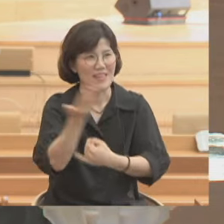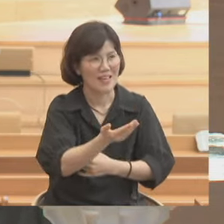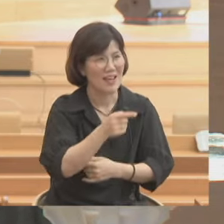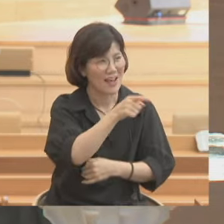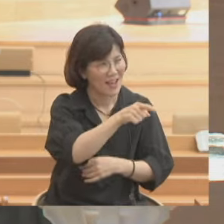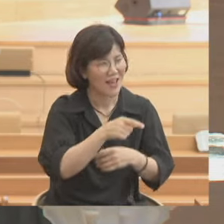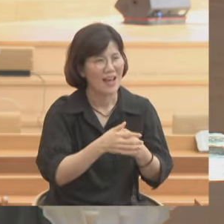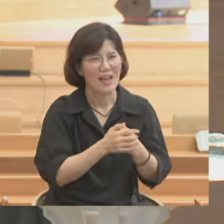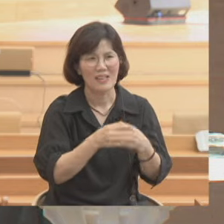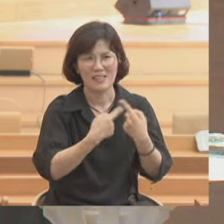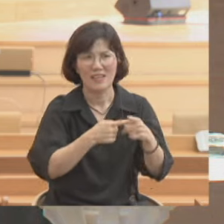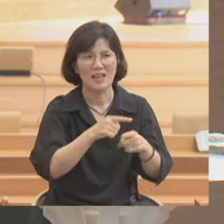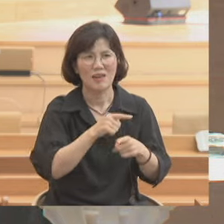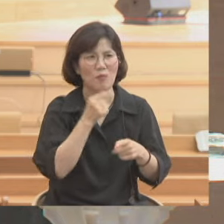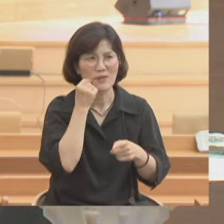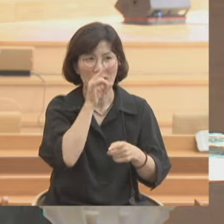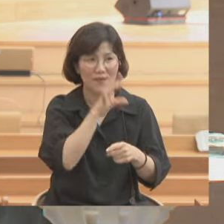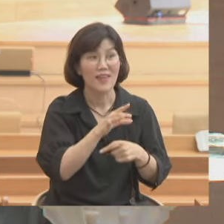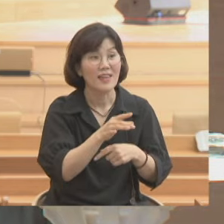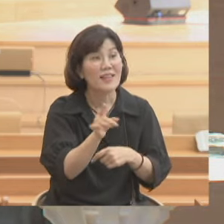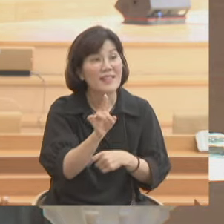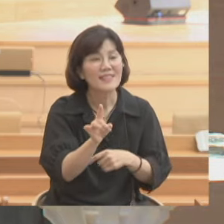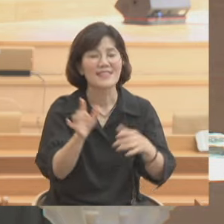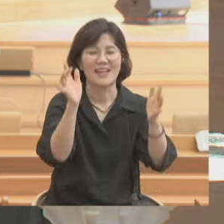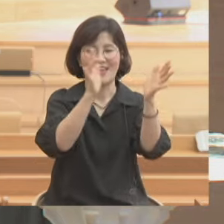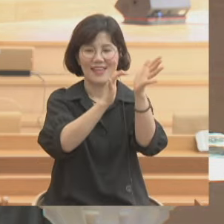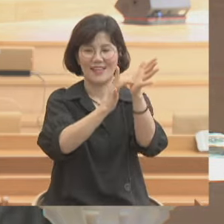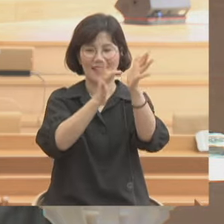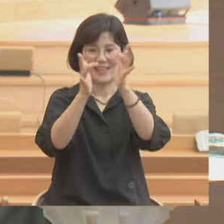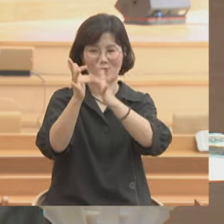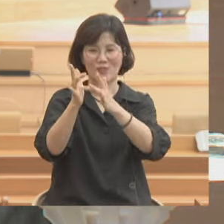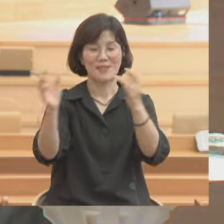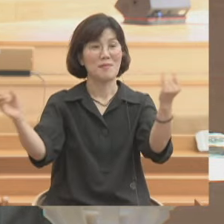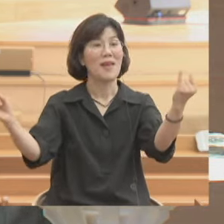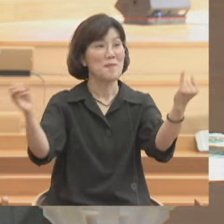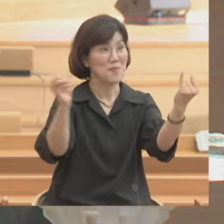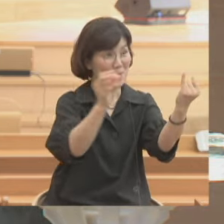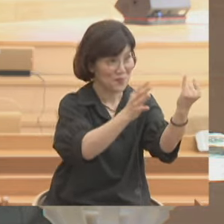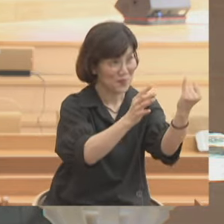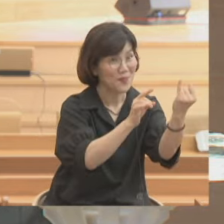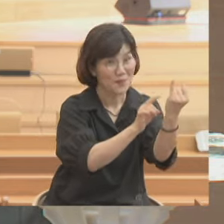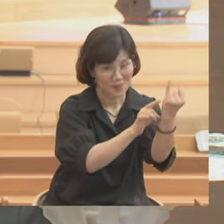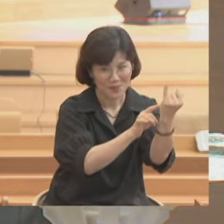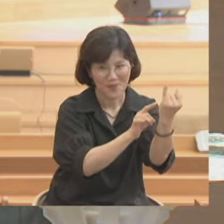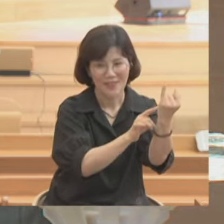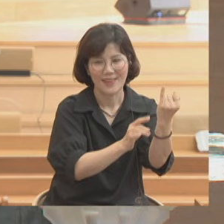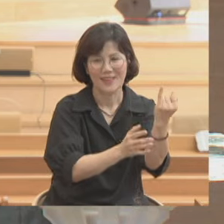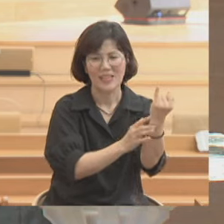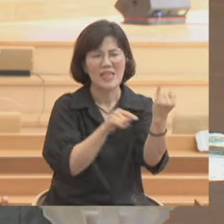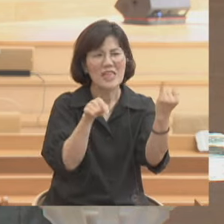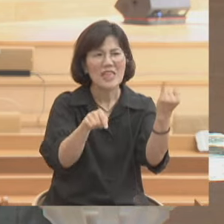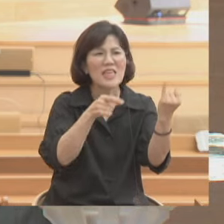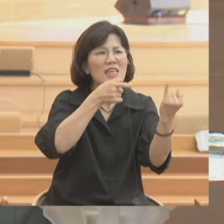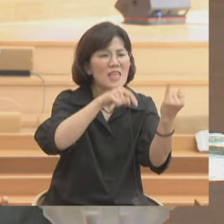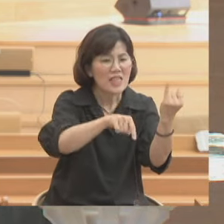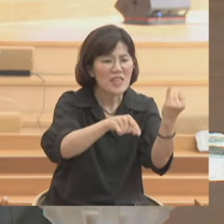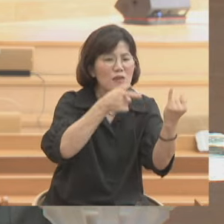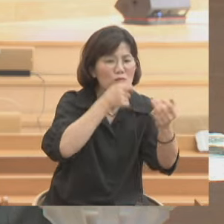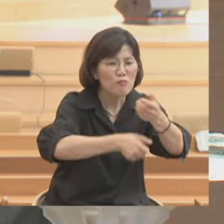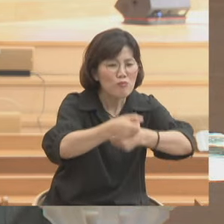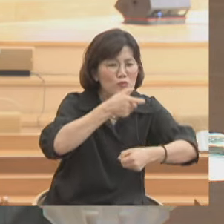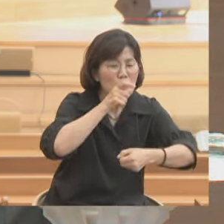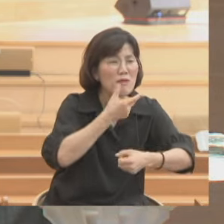못 알아들으면 진짜 소망이 없죠. 자, 예수께서 시작. 예수께서 대답하여 이르시되 이 물을 마시는